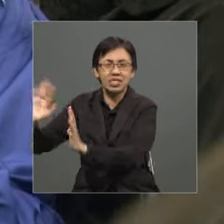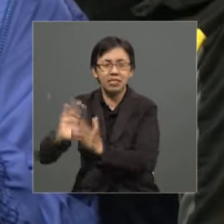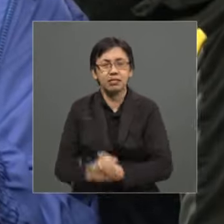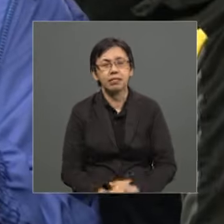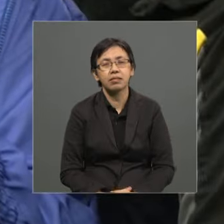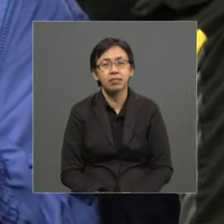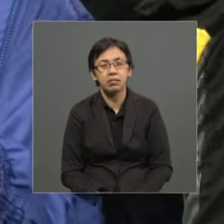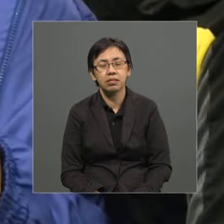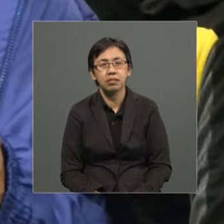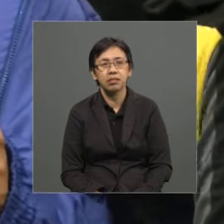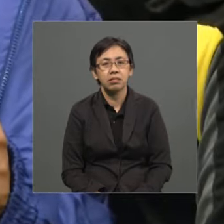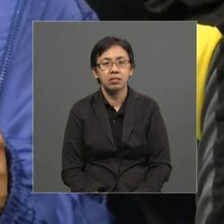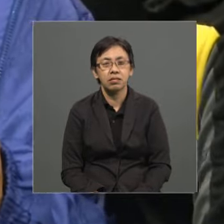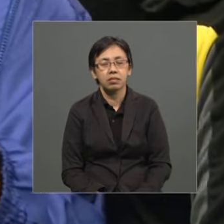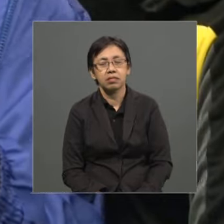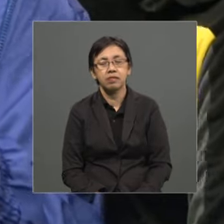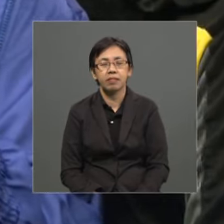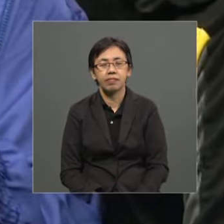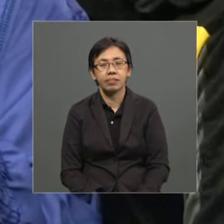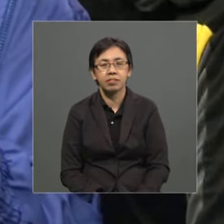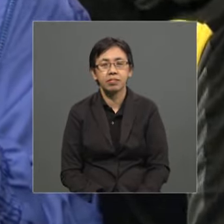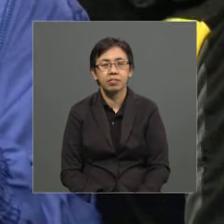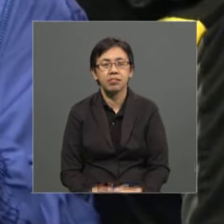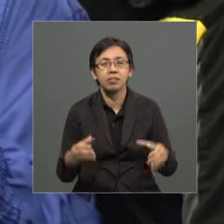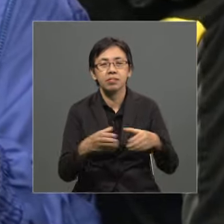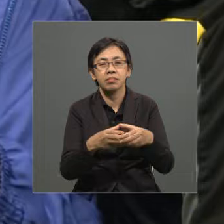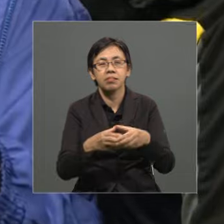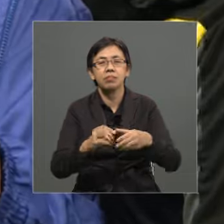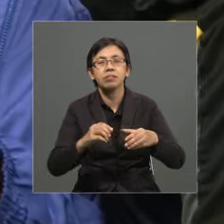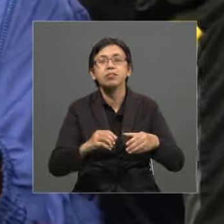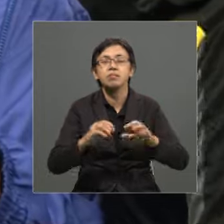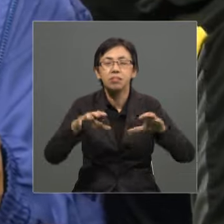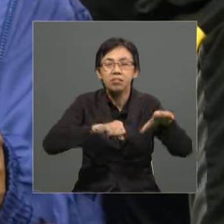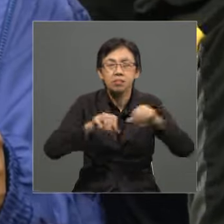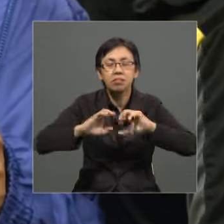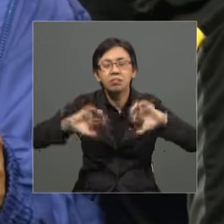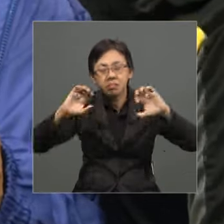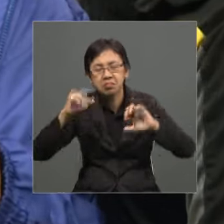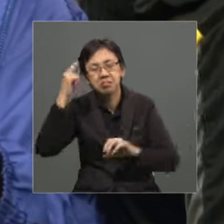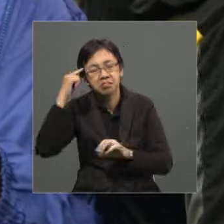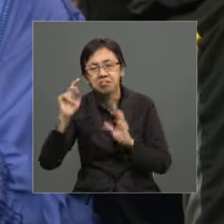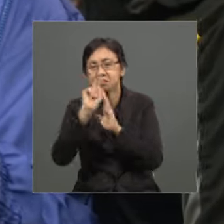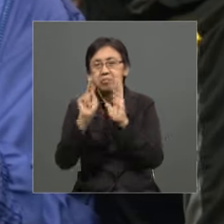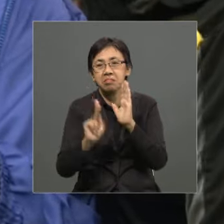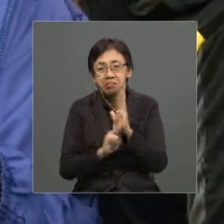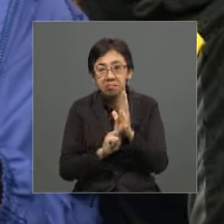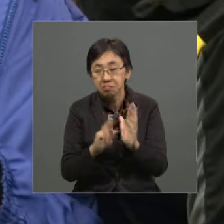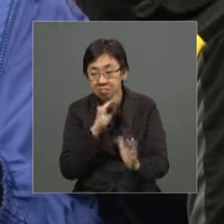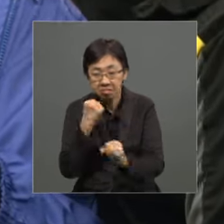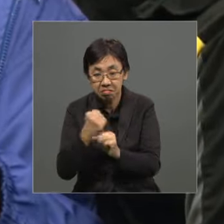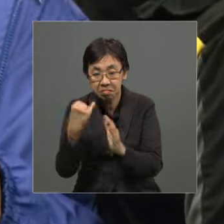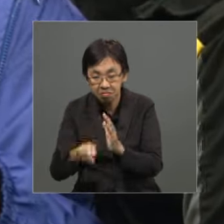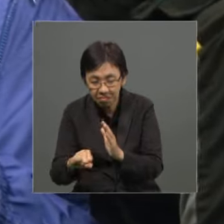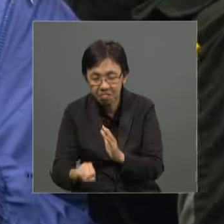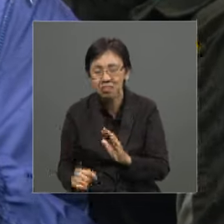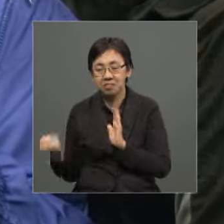กรรมาธิการส่วนกรณีที่พรรคร่วมไม่อยากให้มีประเด็นการนิรโทษกรรมไว้ในรายงานฉบับนี้นะคะทางอาจารย์ซูสักดิ์ก็บอกว่า